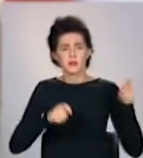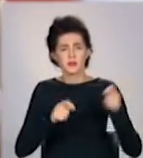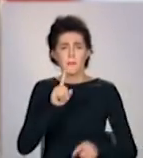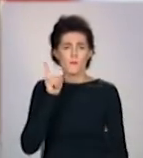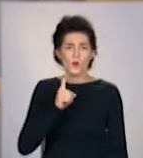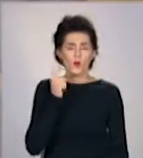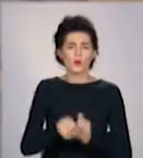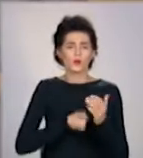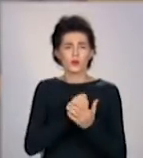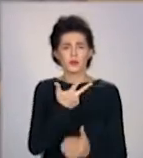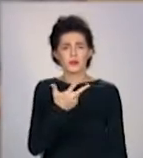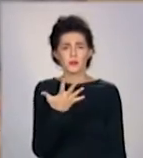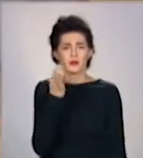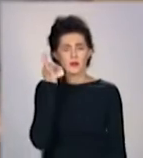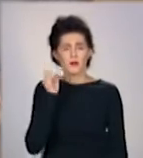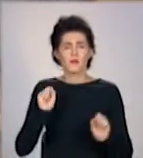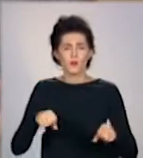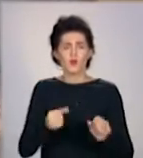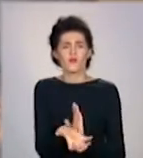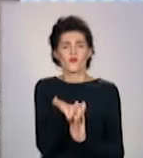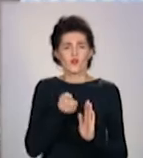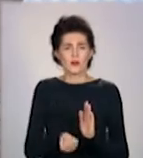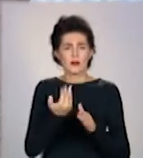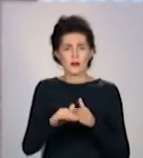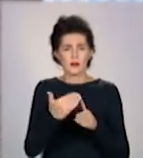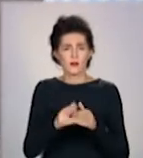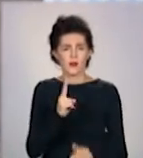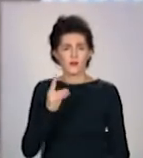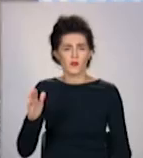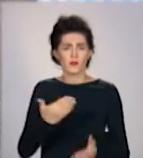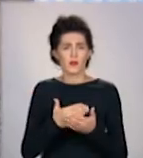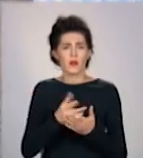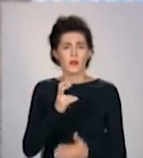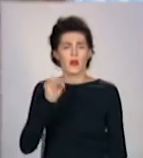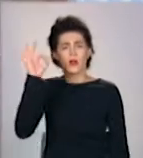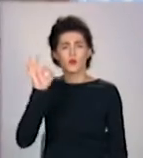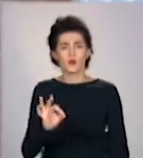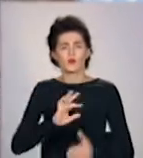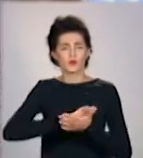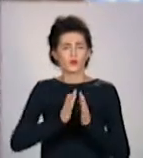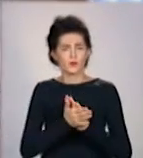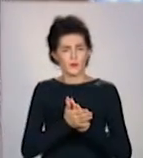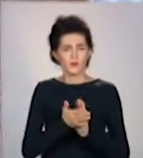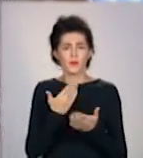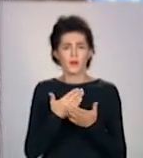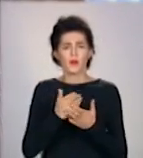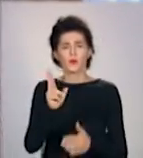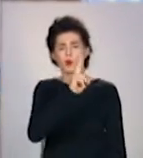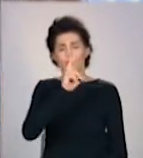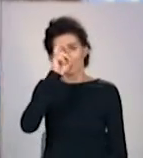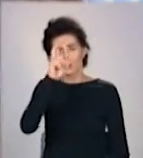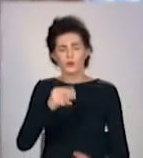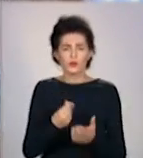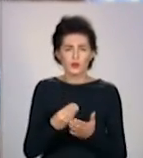молодь віком до 35 років можуть взяти кредит на квадратні метри на пільгових умовах. Для работников бюджетной сферы